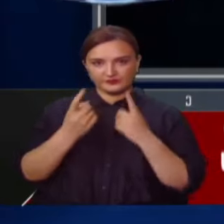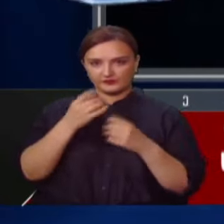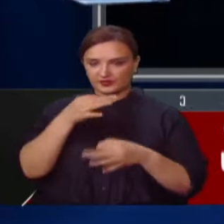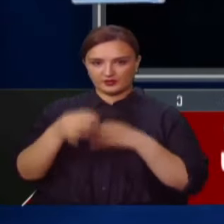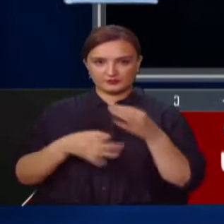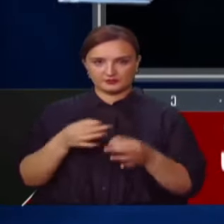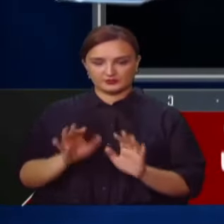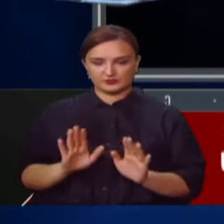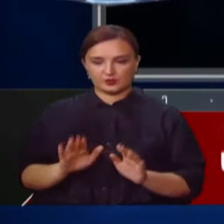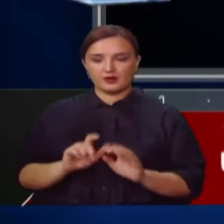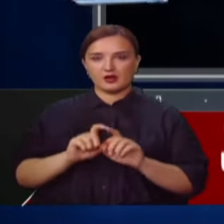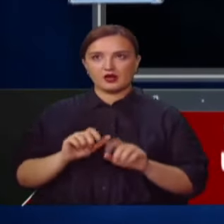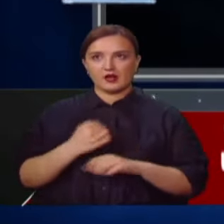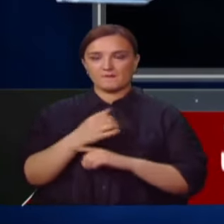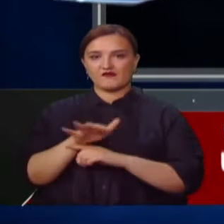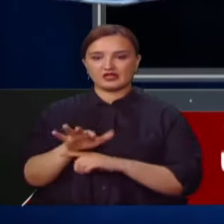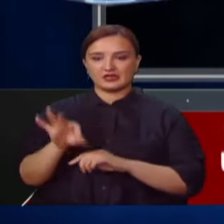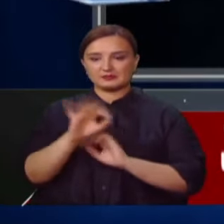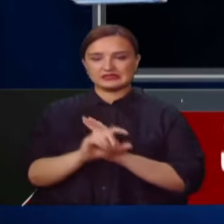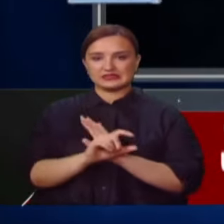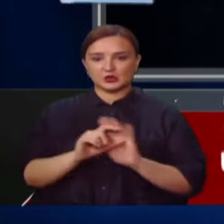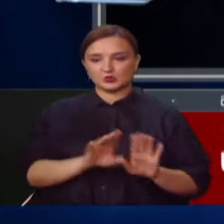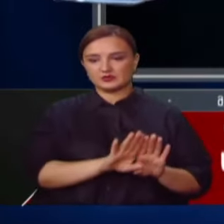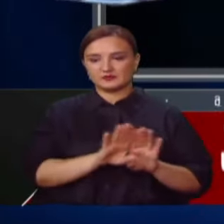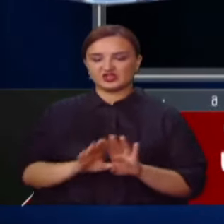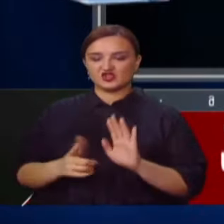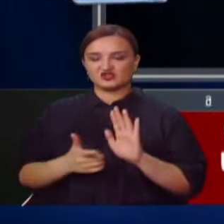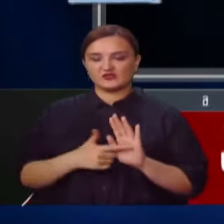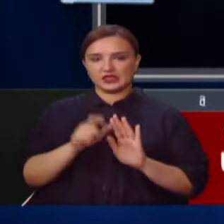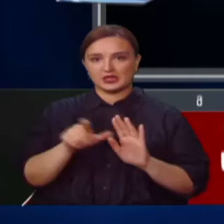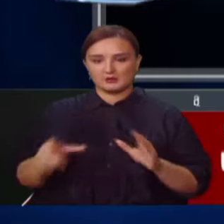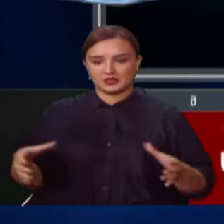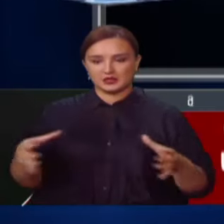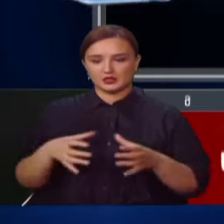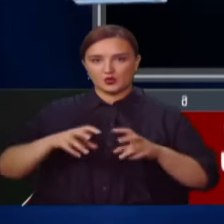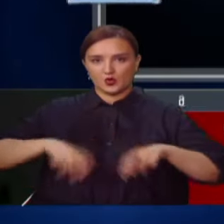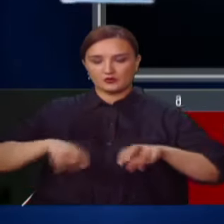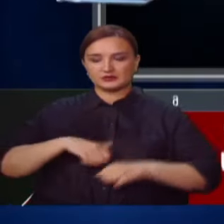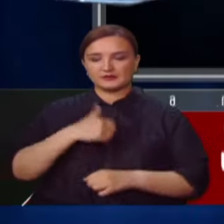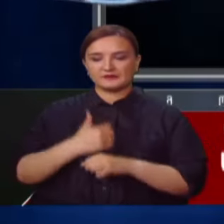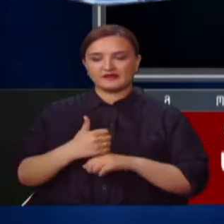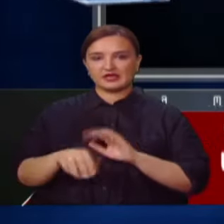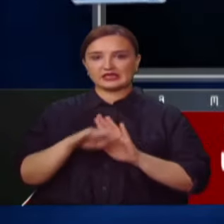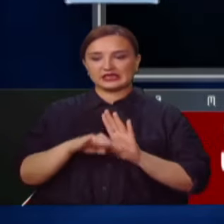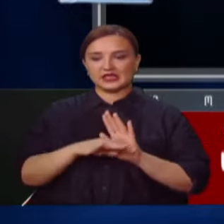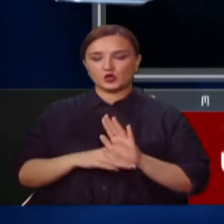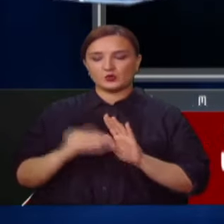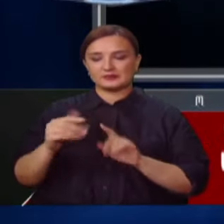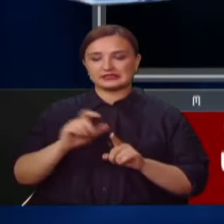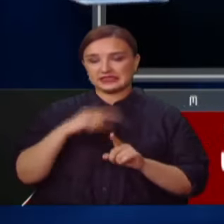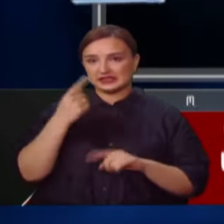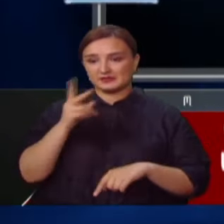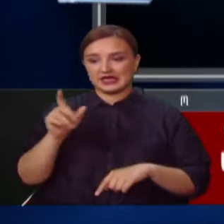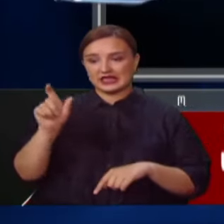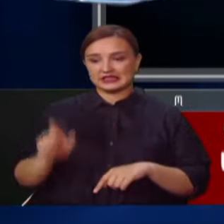არ პასუხობს. გამოქვეყნებული სტატუსის მიხედვით შვიდკაციანმა კომისიამ, რომლის მთავარი კრიტერიუმი მისი თქმით